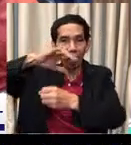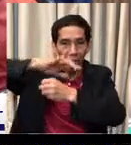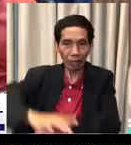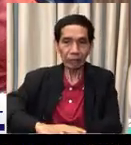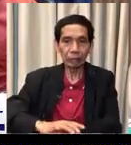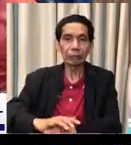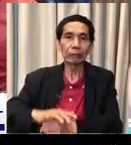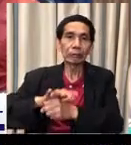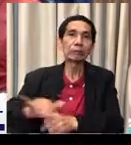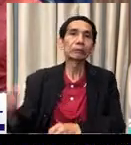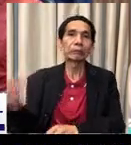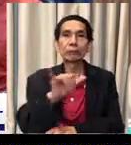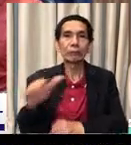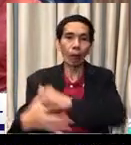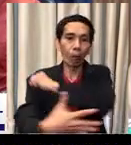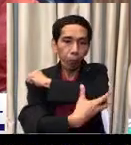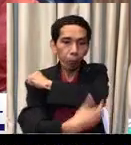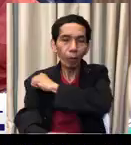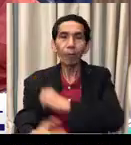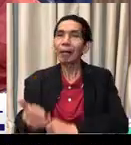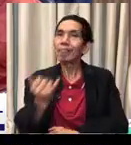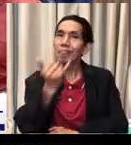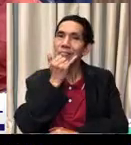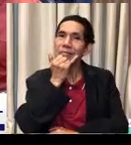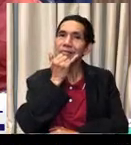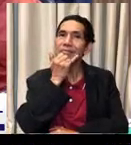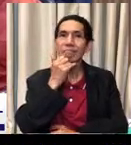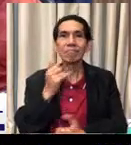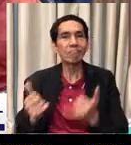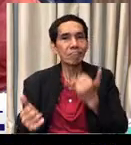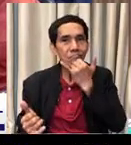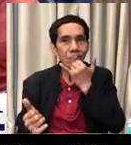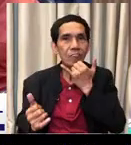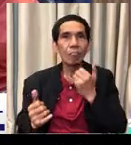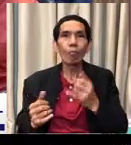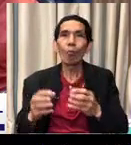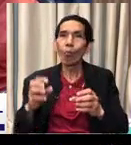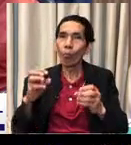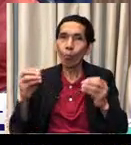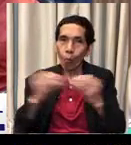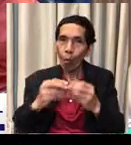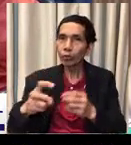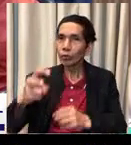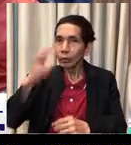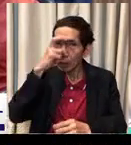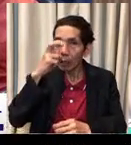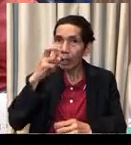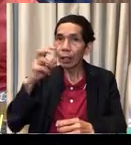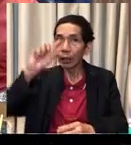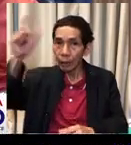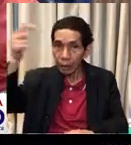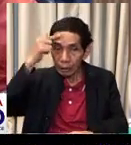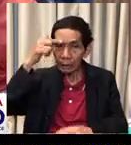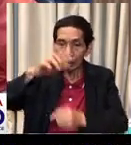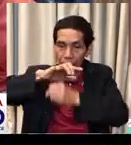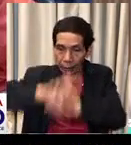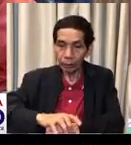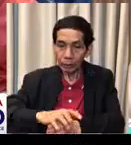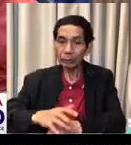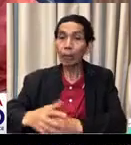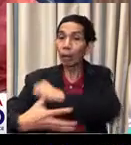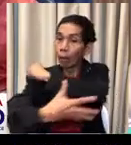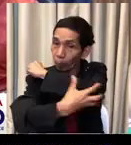kapwa mahirap. Mali naman yun. Pag mali, mali. Pero mano pa, mas maigpit dapat. Pag ang pamala ng aapi sa